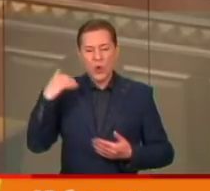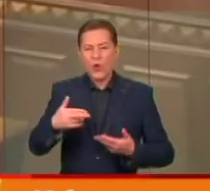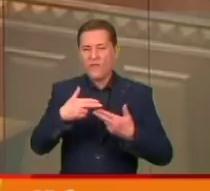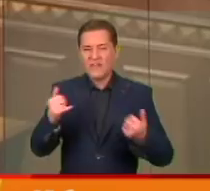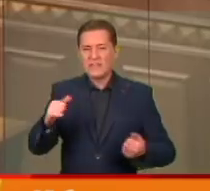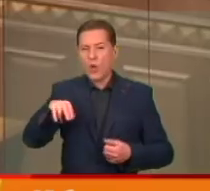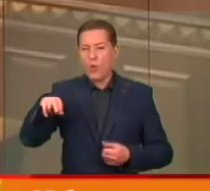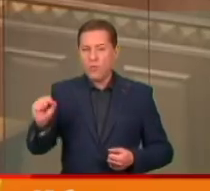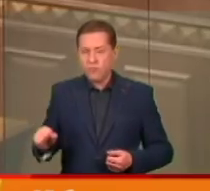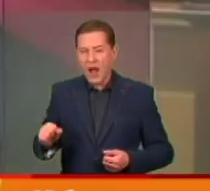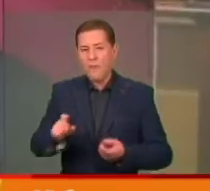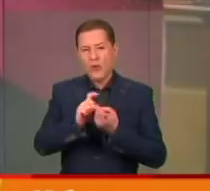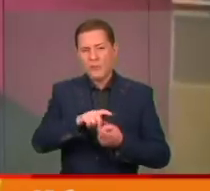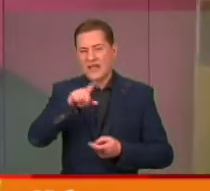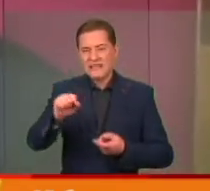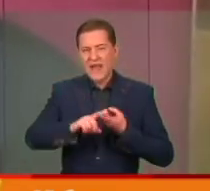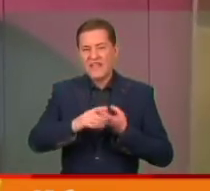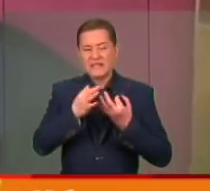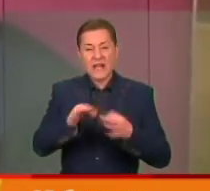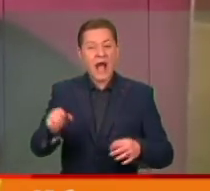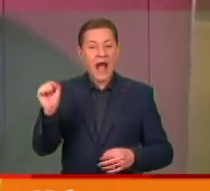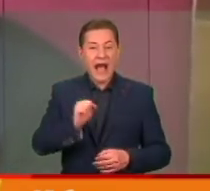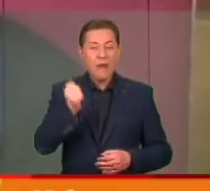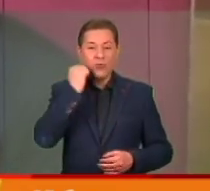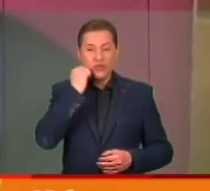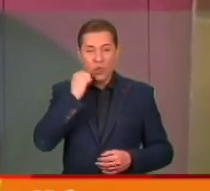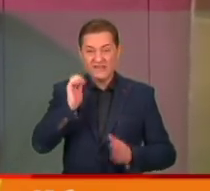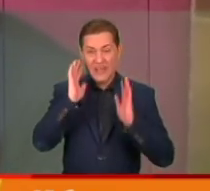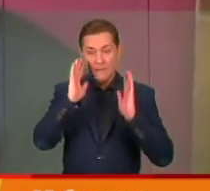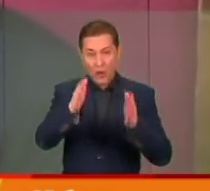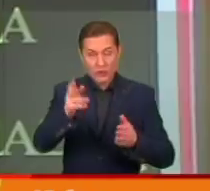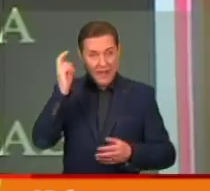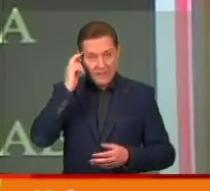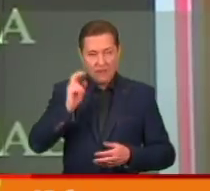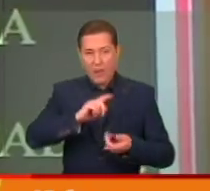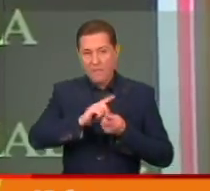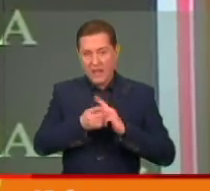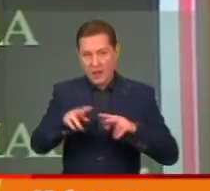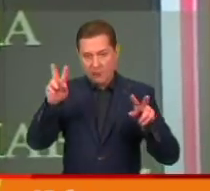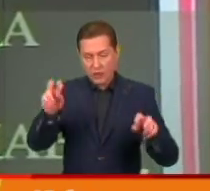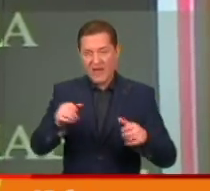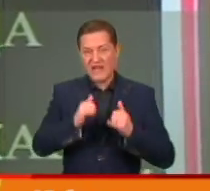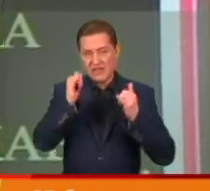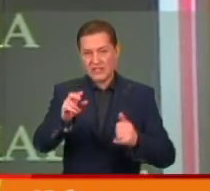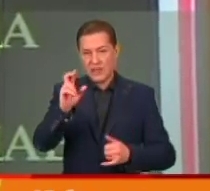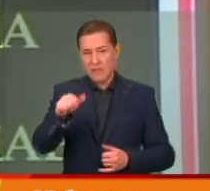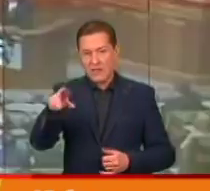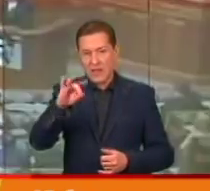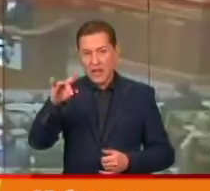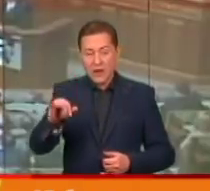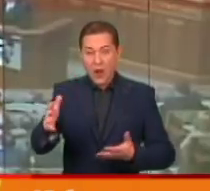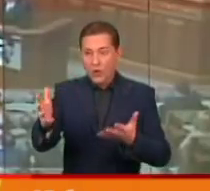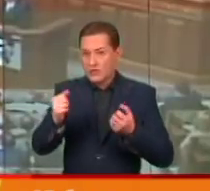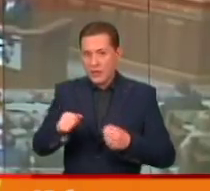ОУН-УПА борцями за незалежність, а Московський проспект у Києві перейменували на честь Бандери і отримали